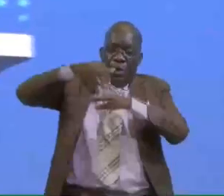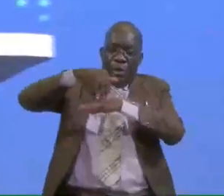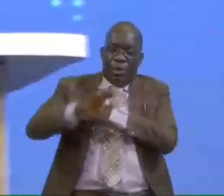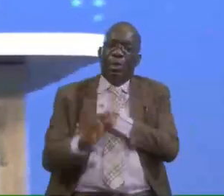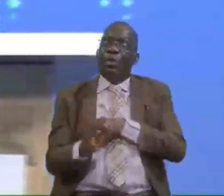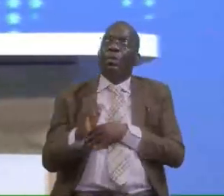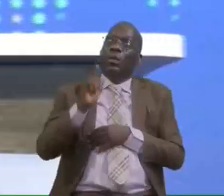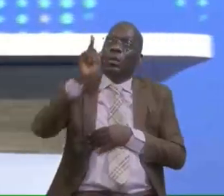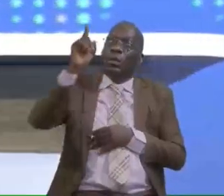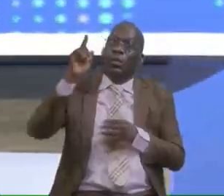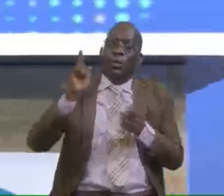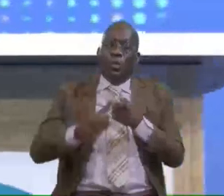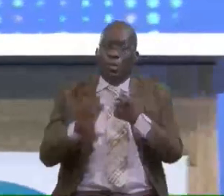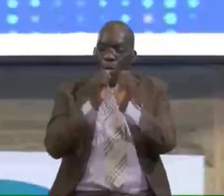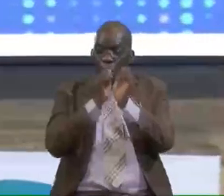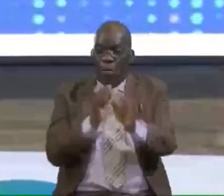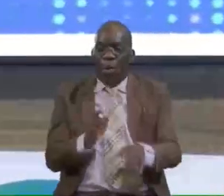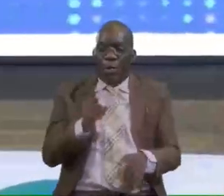bénir.